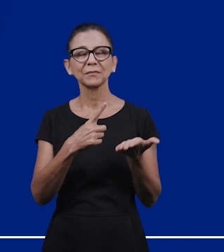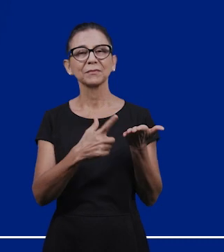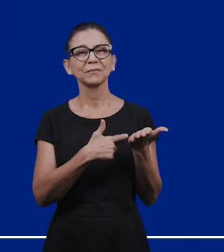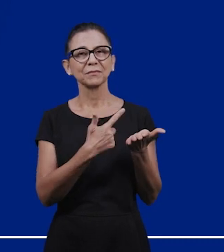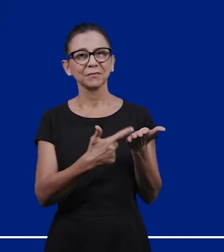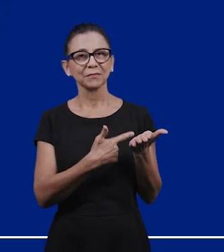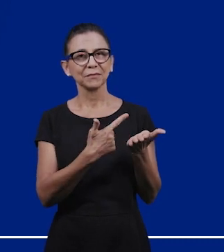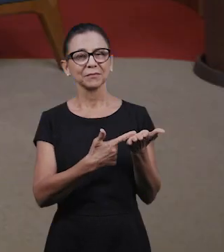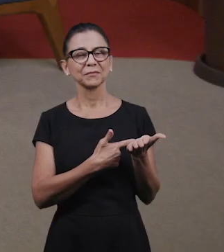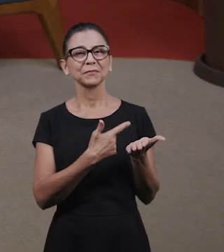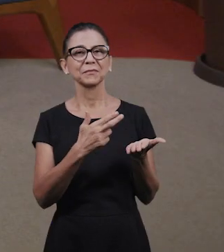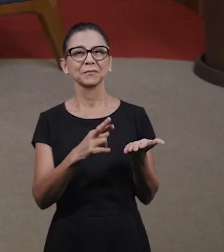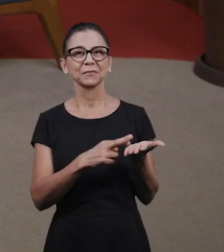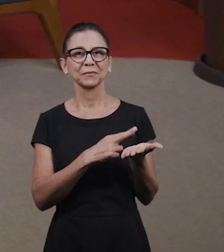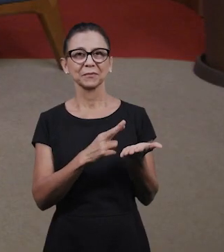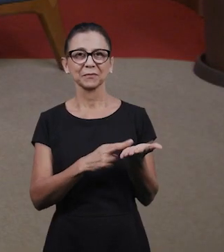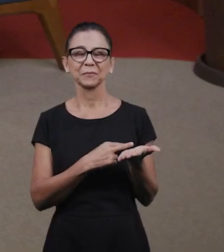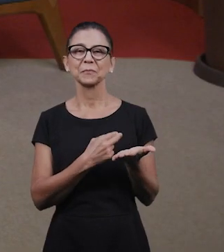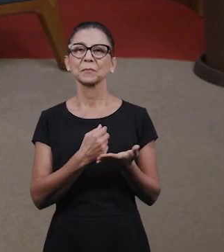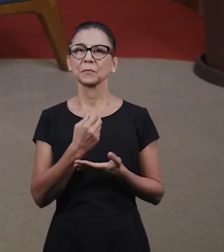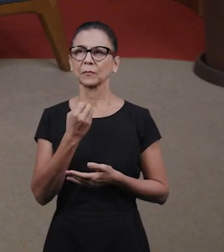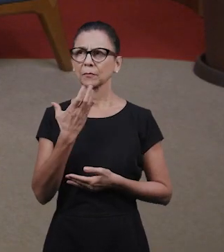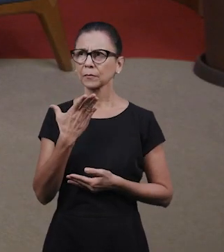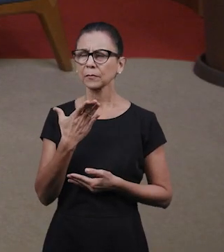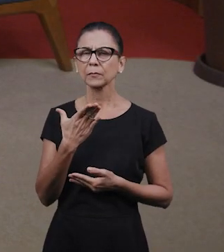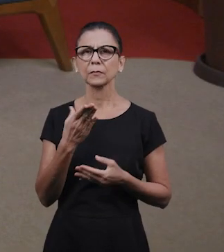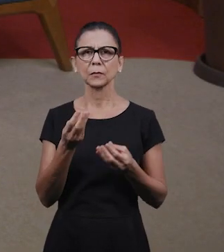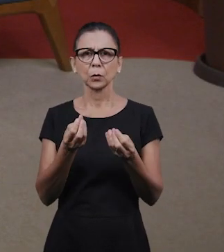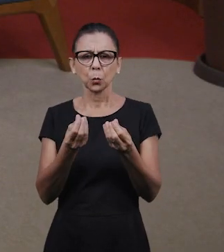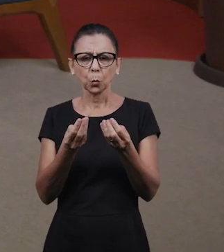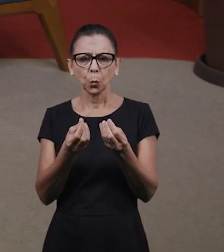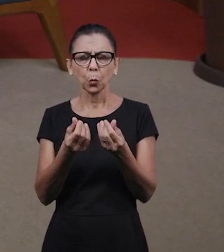pouvez donc acheter ce cahier de chants.